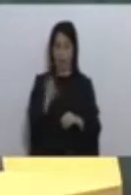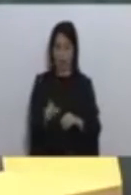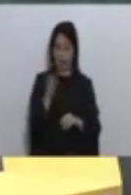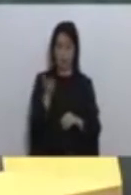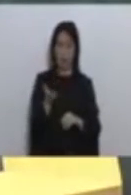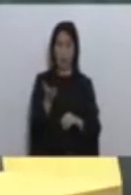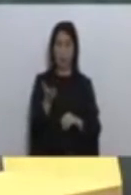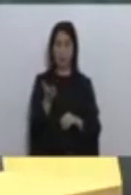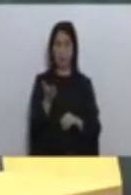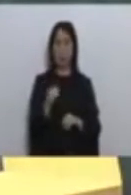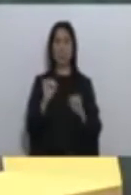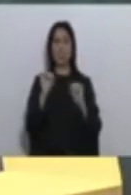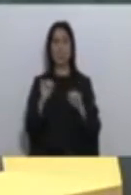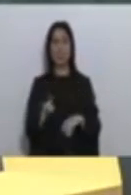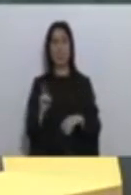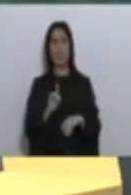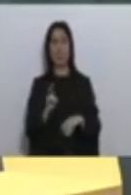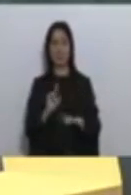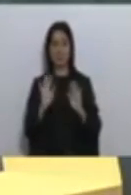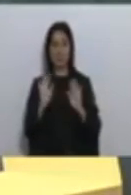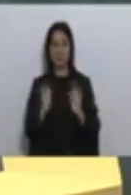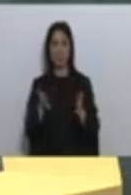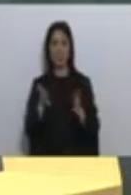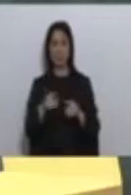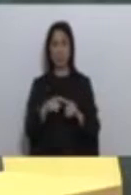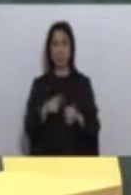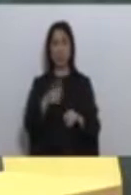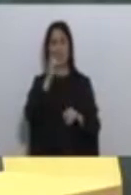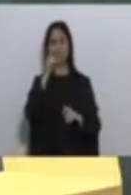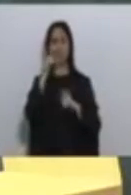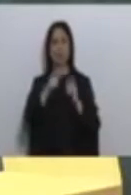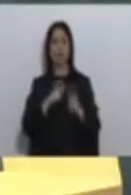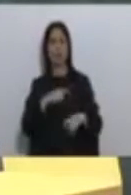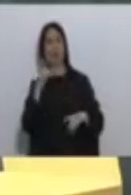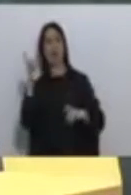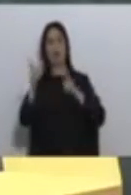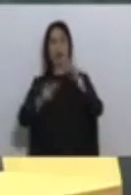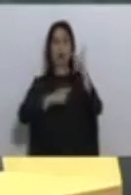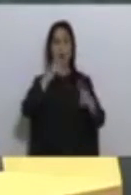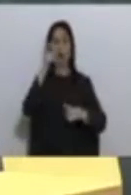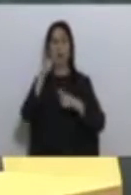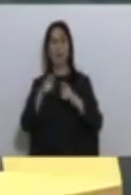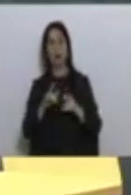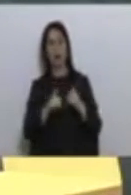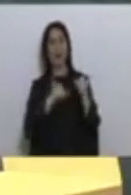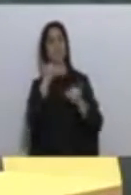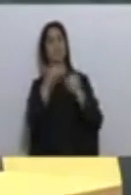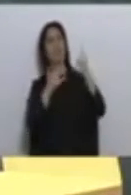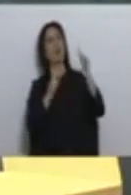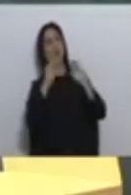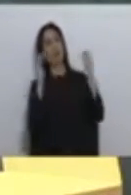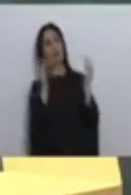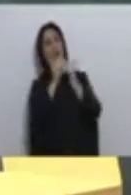ადამიანი შეიძლება რაღაცა შემთხვევით დალია და რაღაც ხმაურს იწვევს ქუჩაში ან შეყვარებულს უმღერის